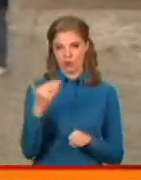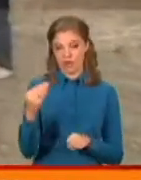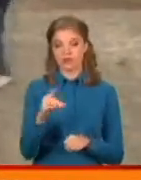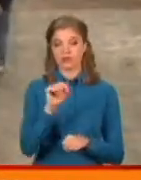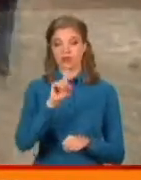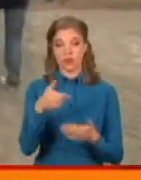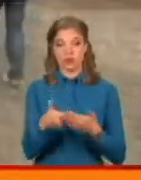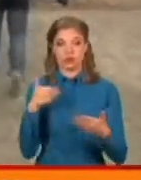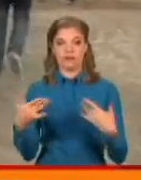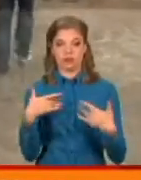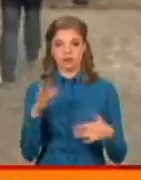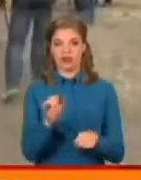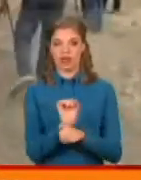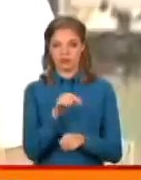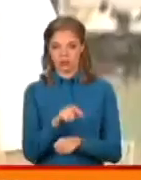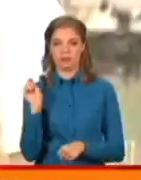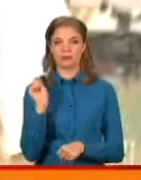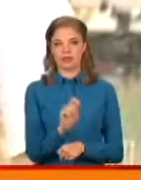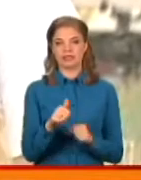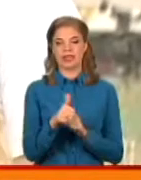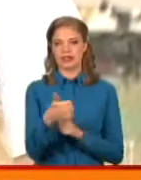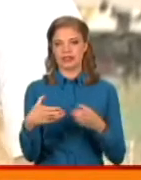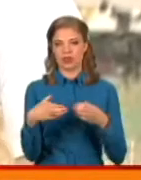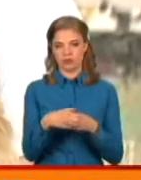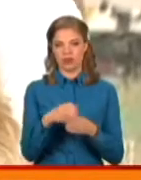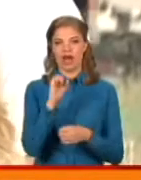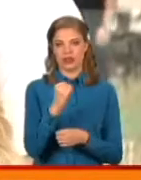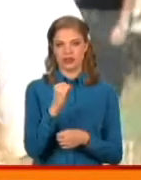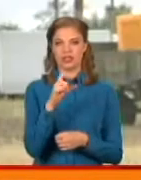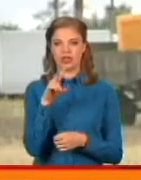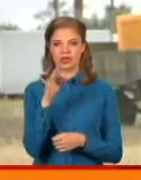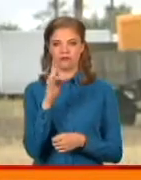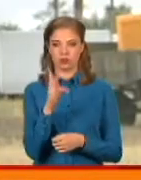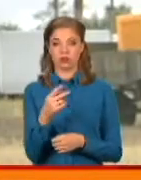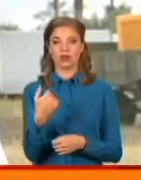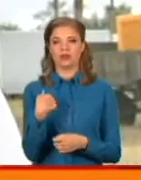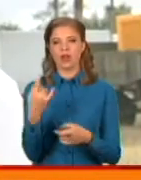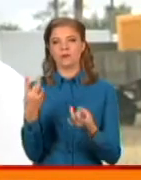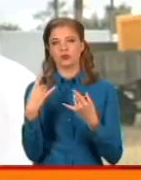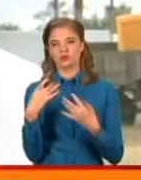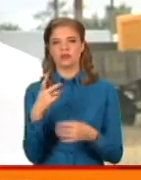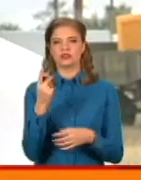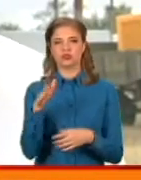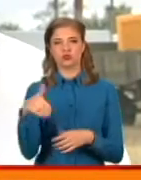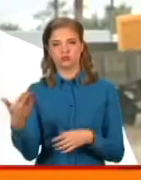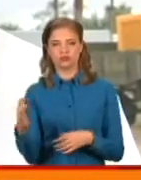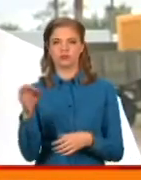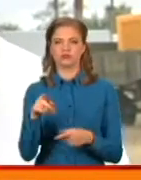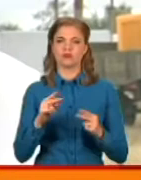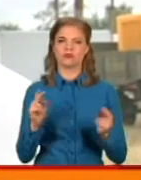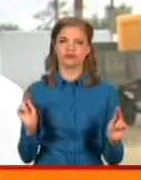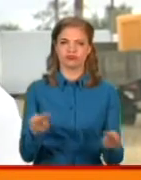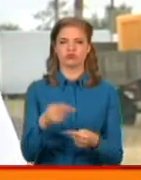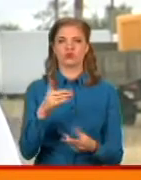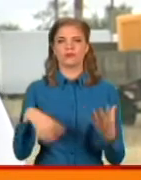годину до виступу на КПП «Каланчак» приїздить лідер «Бумбоксу» Андрій Хливнюк. Нам розповідають з іншого боку пропаганда про те,